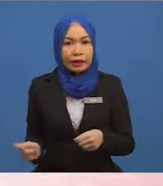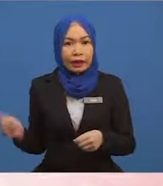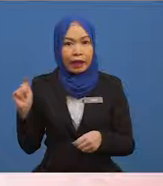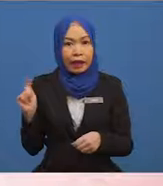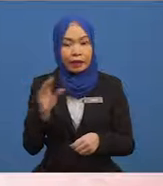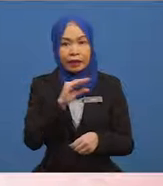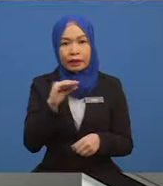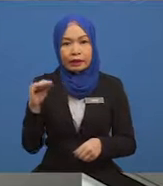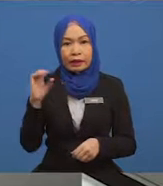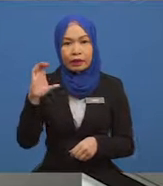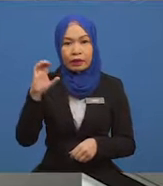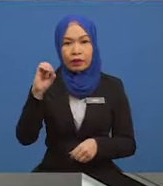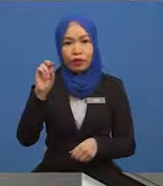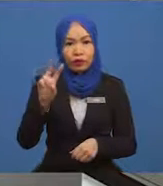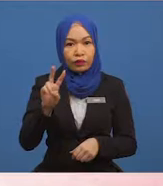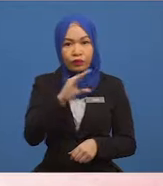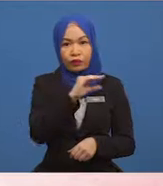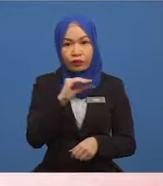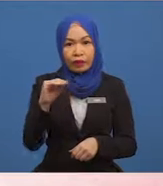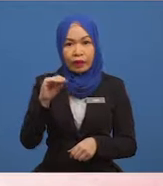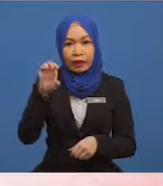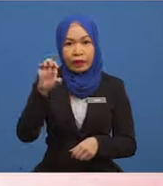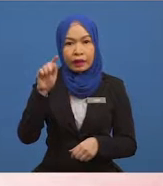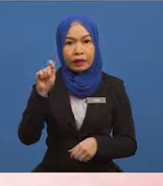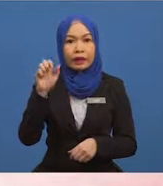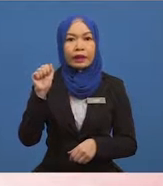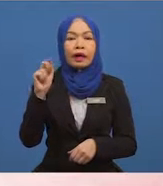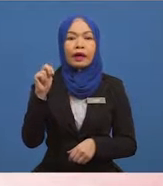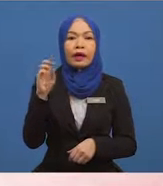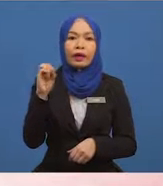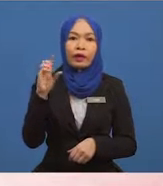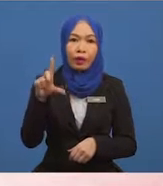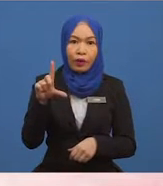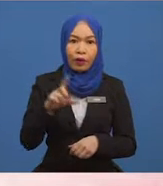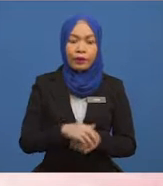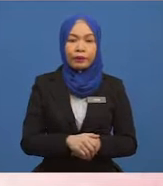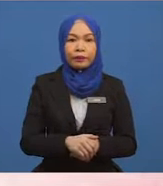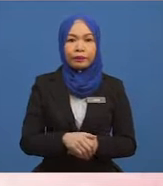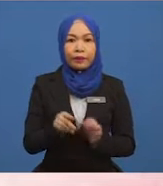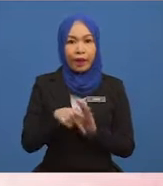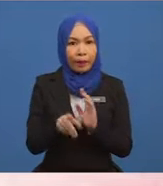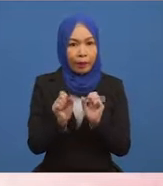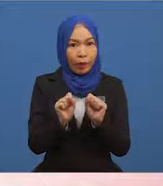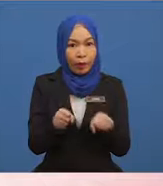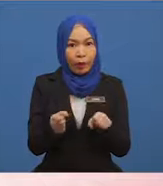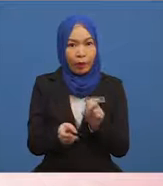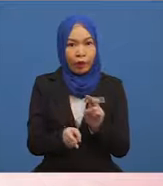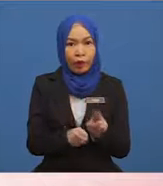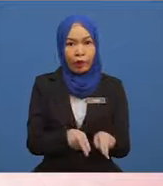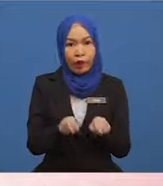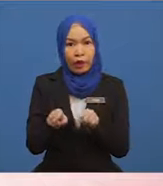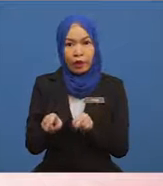etanol. Dan yang ketiga, pemboleh ubah. Pemboleh ubah dimanipulasi